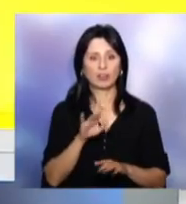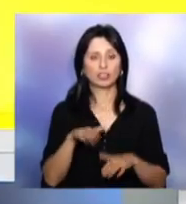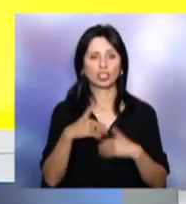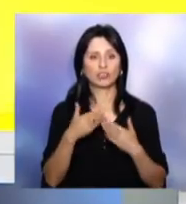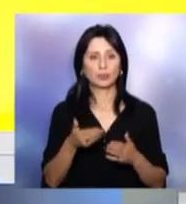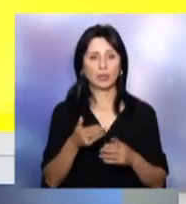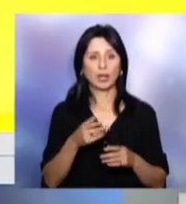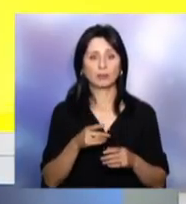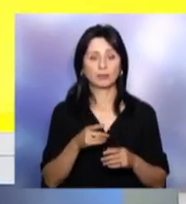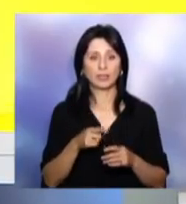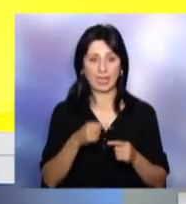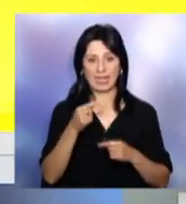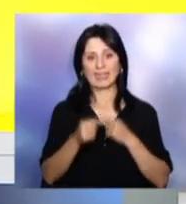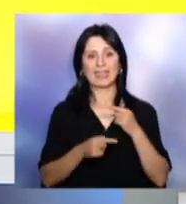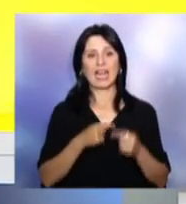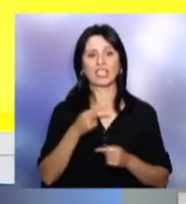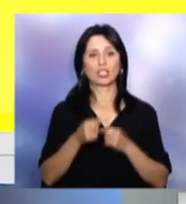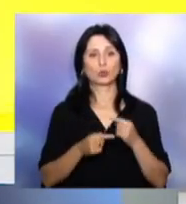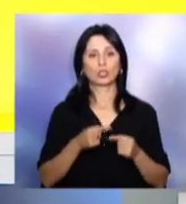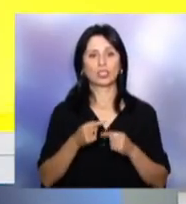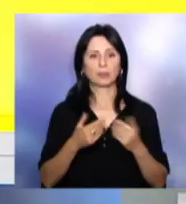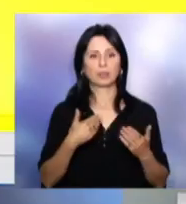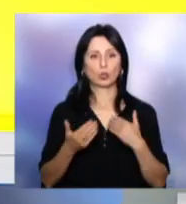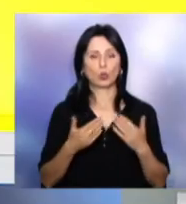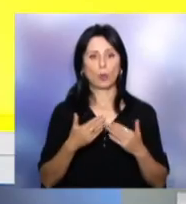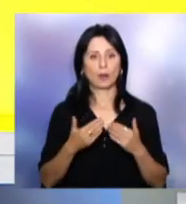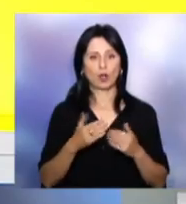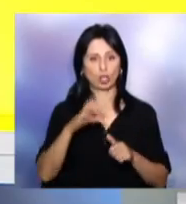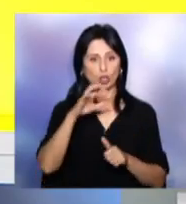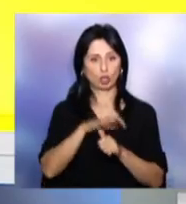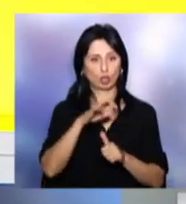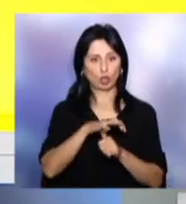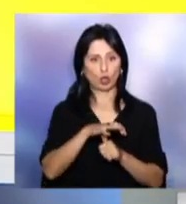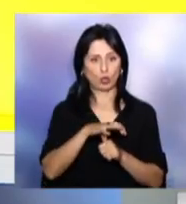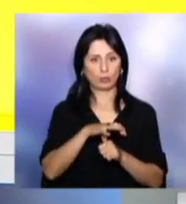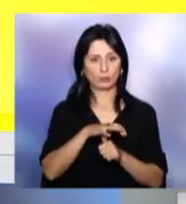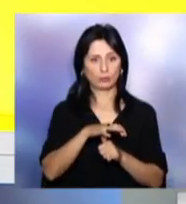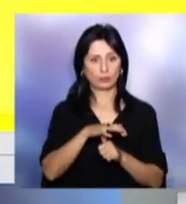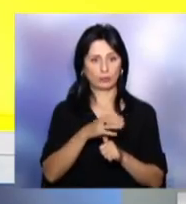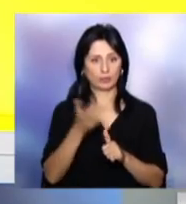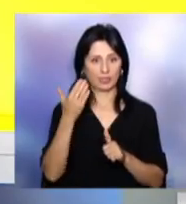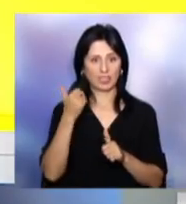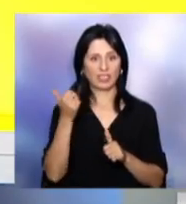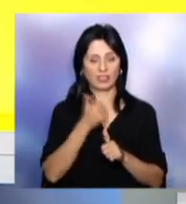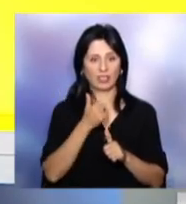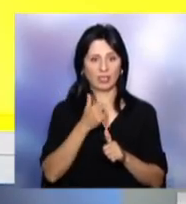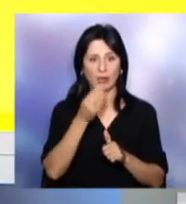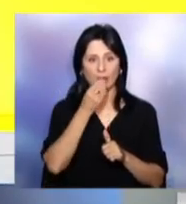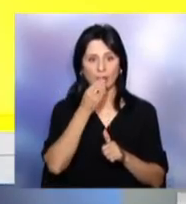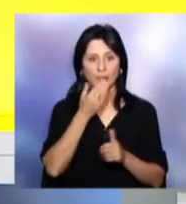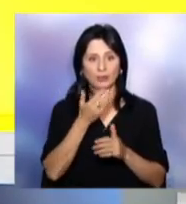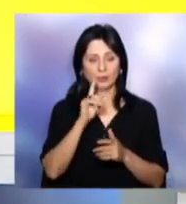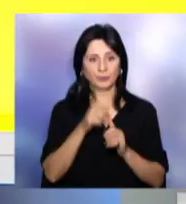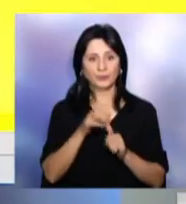შემოგთავაზა, გარდა იმისა, რომ ტრადიციული, თქვათ, მიდგომა, სოკო თქვენ წინა კვირის პროდუქტები